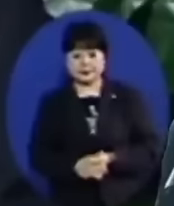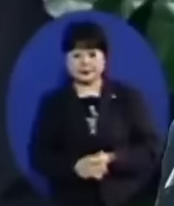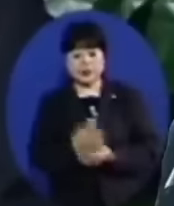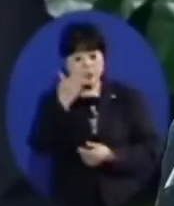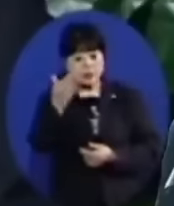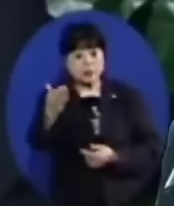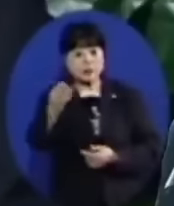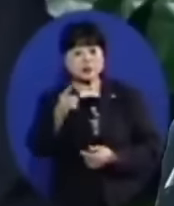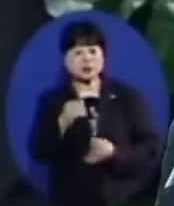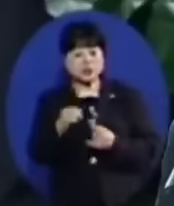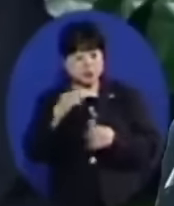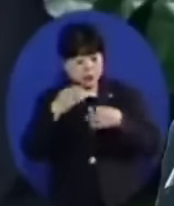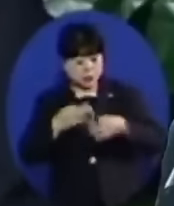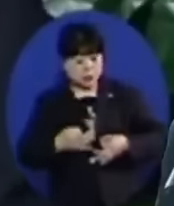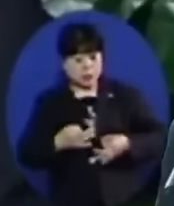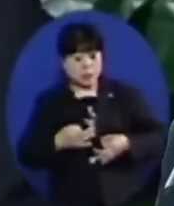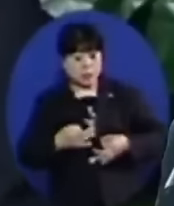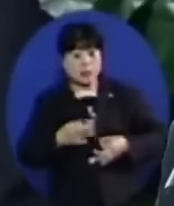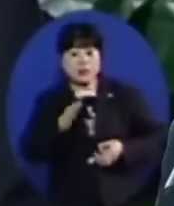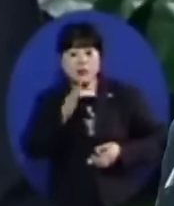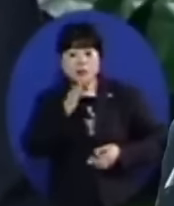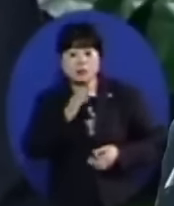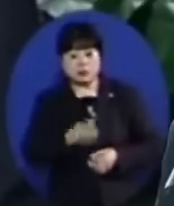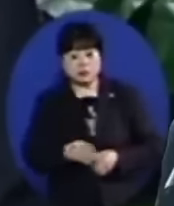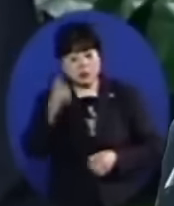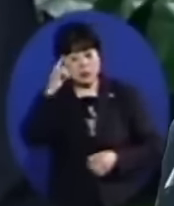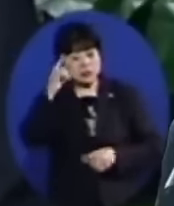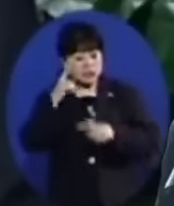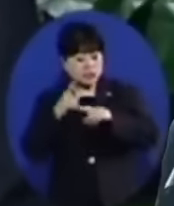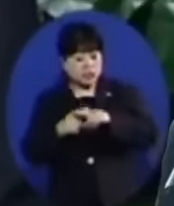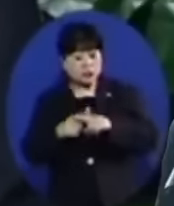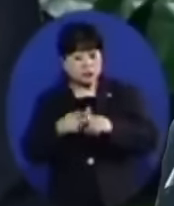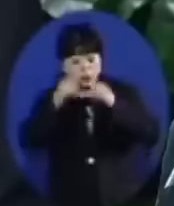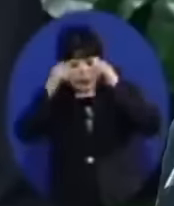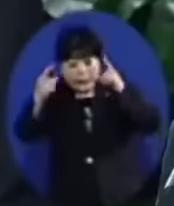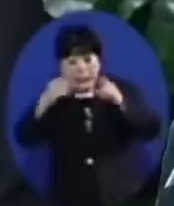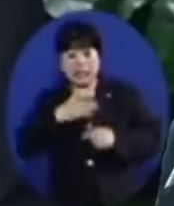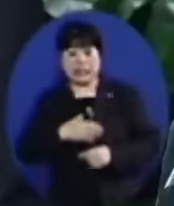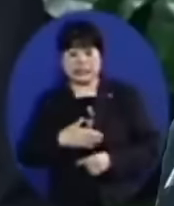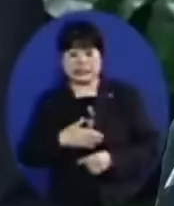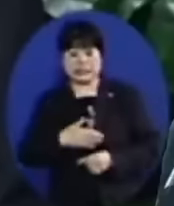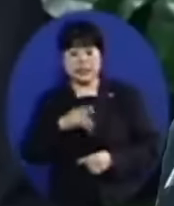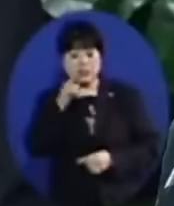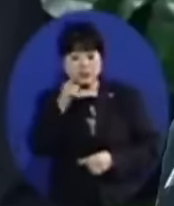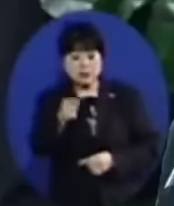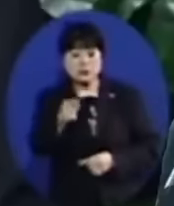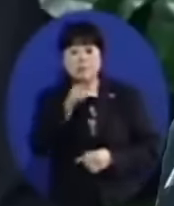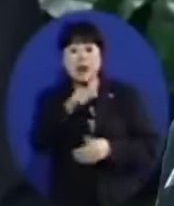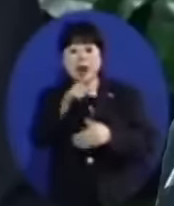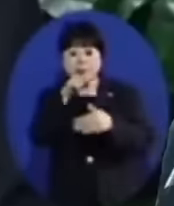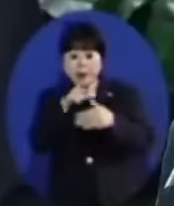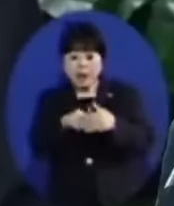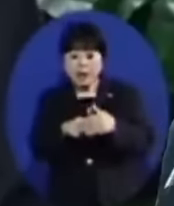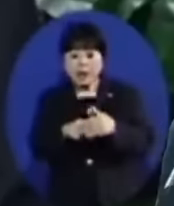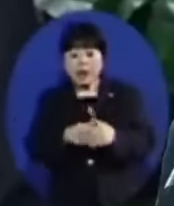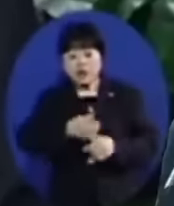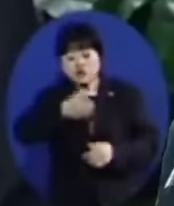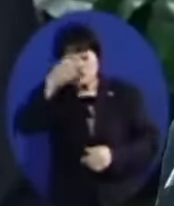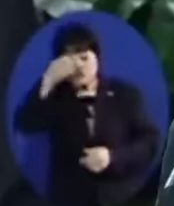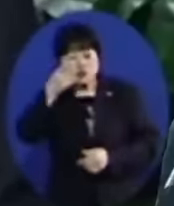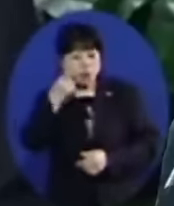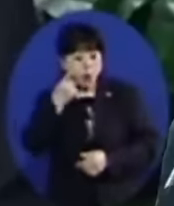여러분이 어떠한 사람이 되는 것을 긍정적으로 깨달아 알고 그것을 마음속에 꿈꾸어